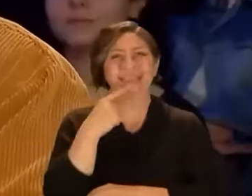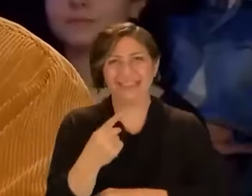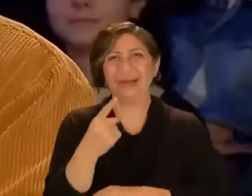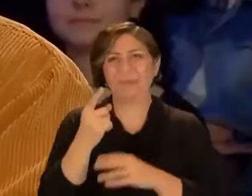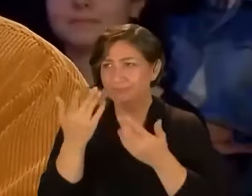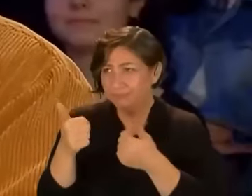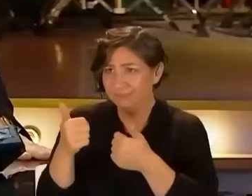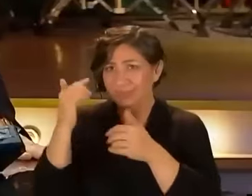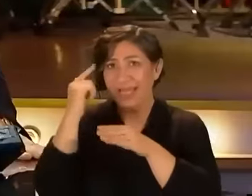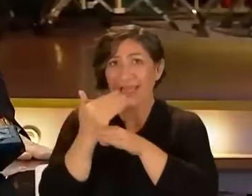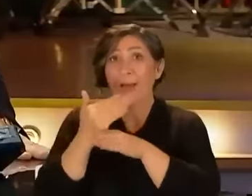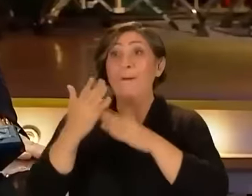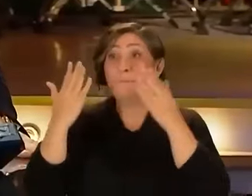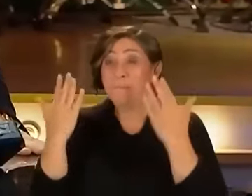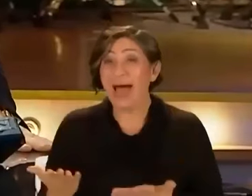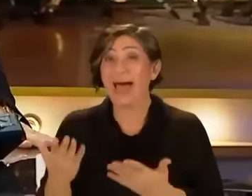diye şey yapalım.